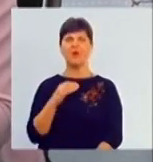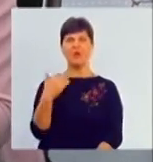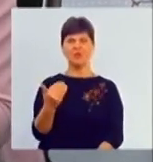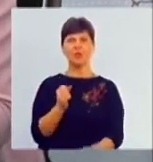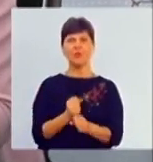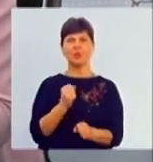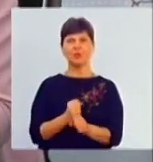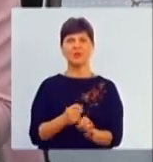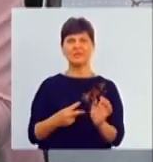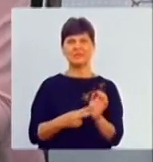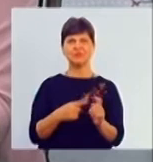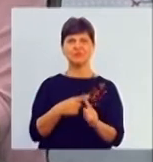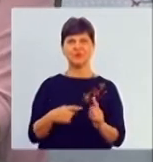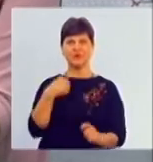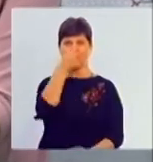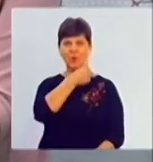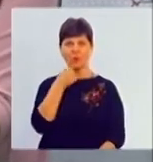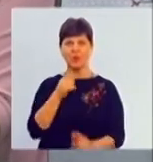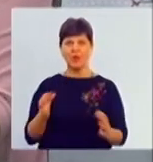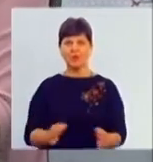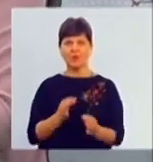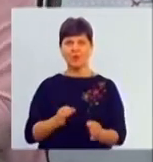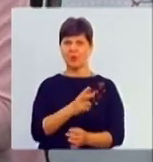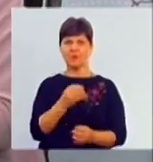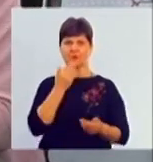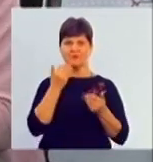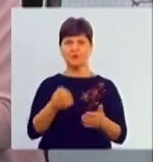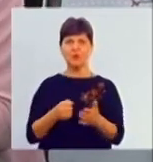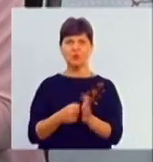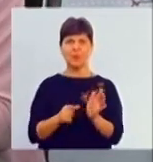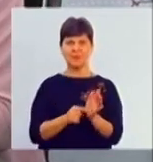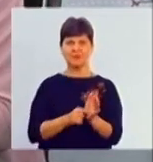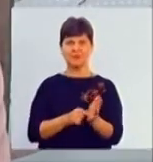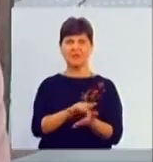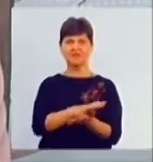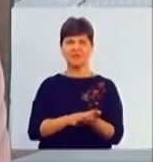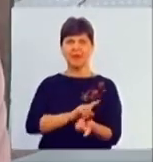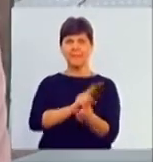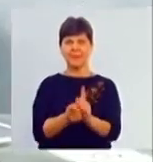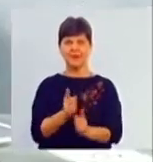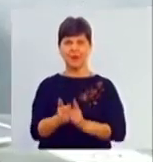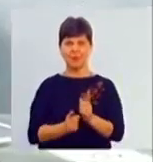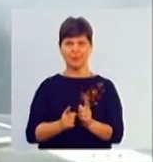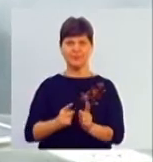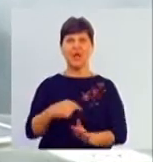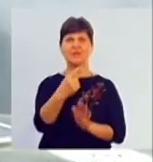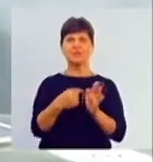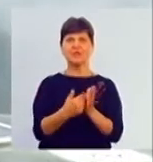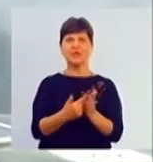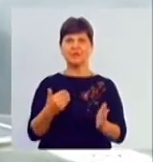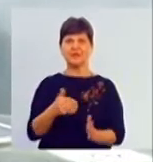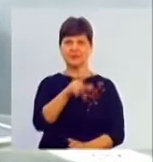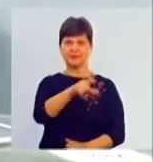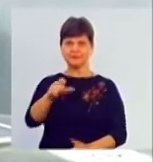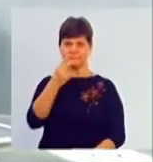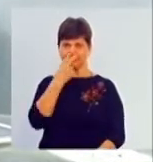пропрацювала 7,5 років, ніколи не звернувшись до пенсійного фонду з заявою перерахунок. Є запитання від телеглядача, ми вас чуємо, говоріть, будь